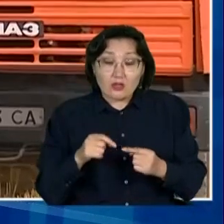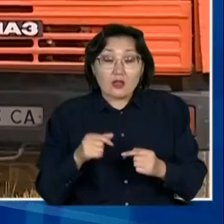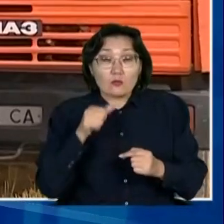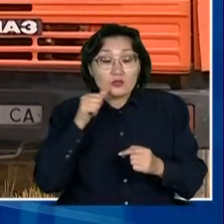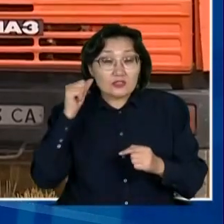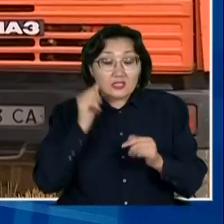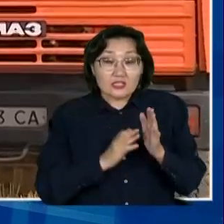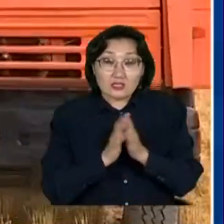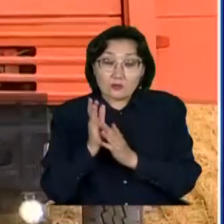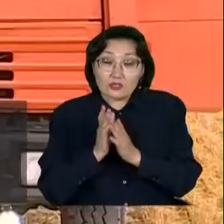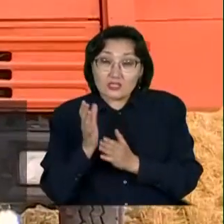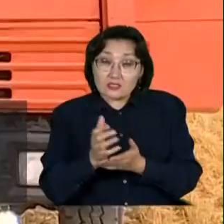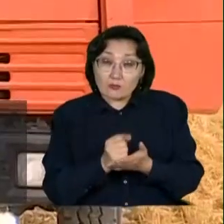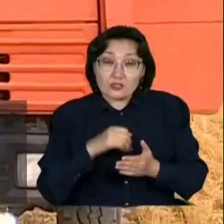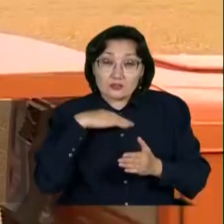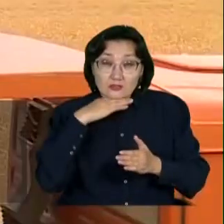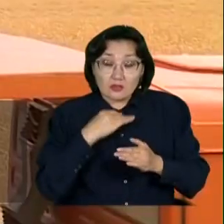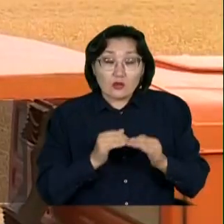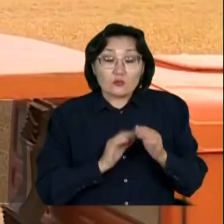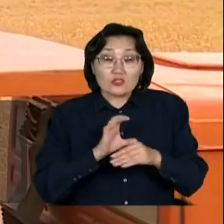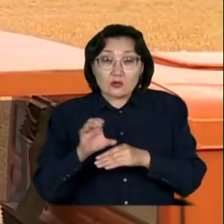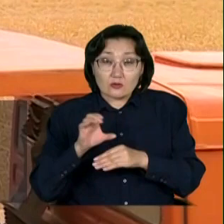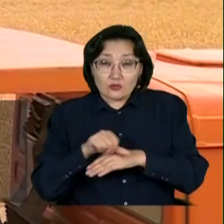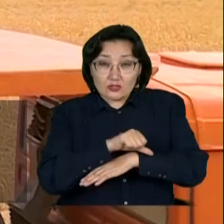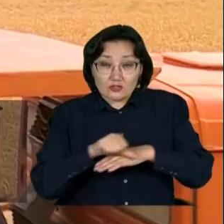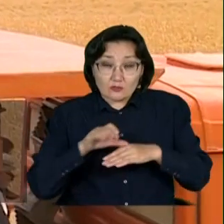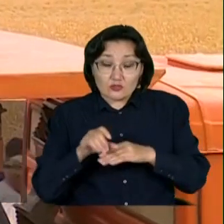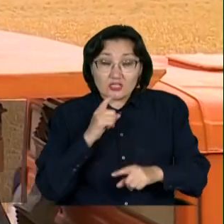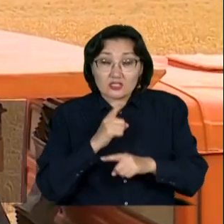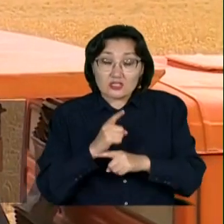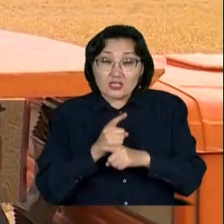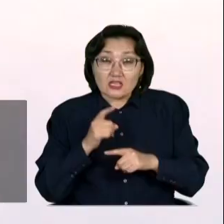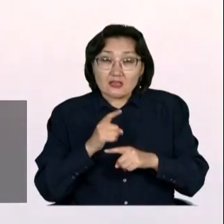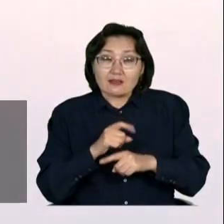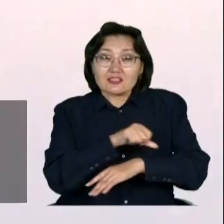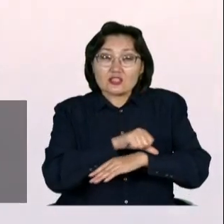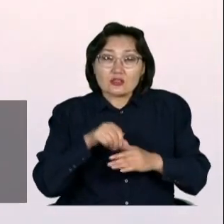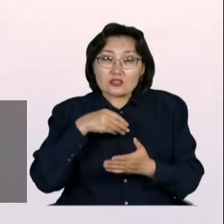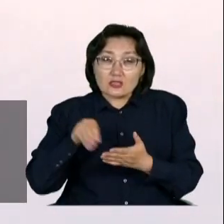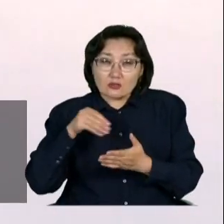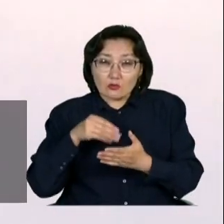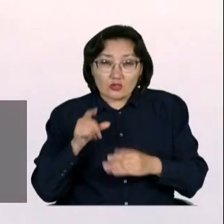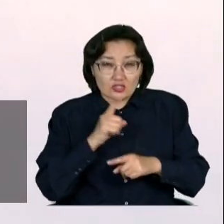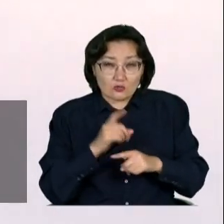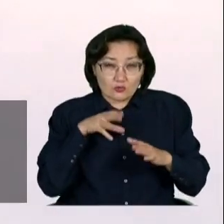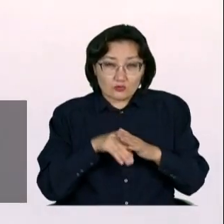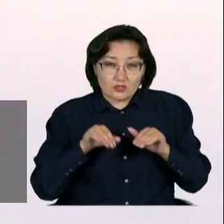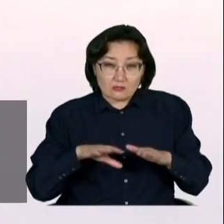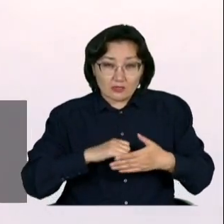бидай қоры жеткілікті, сондықтан өнімді импорттауға шектеу енгізу туралы шешім шығарылған.